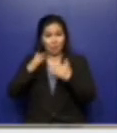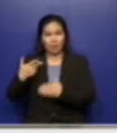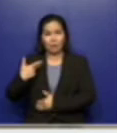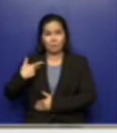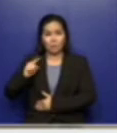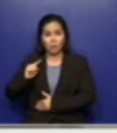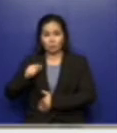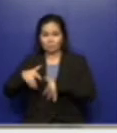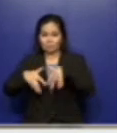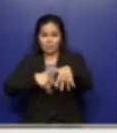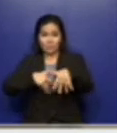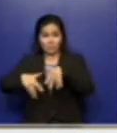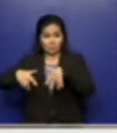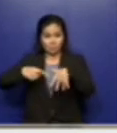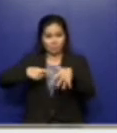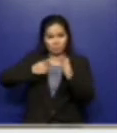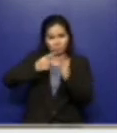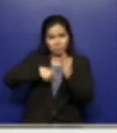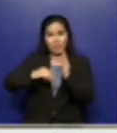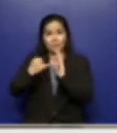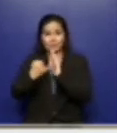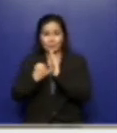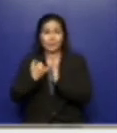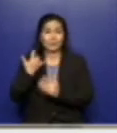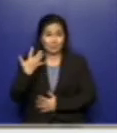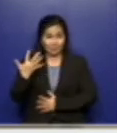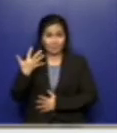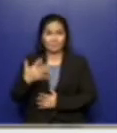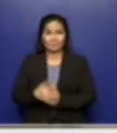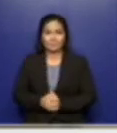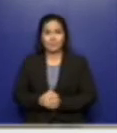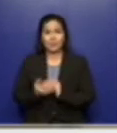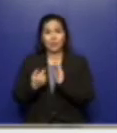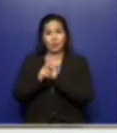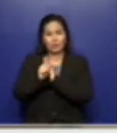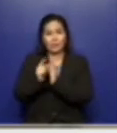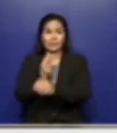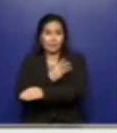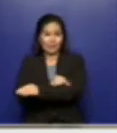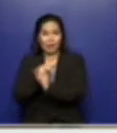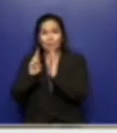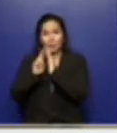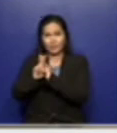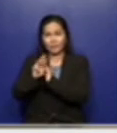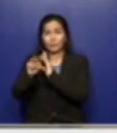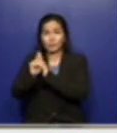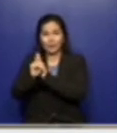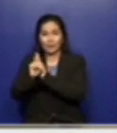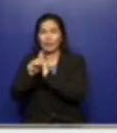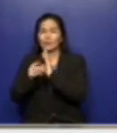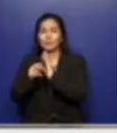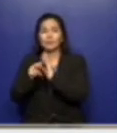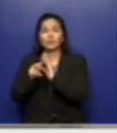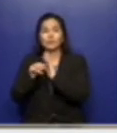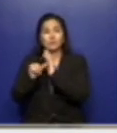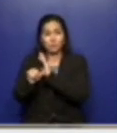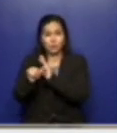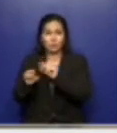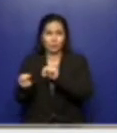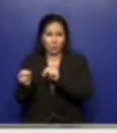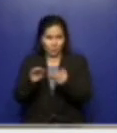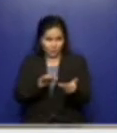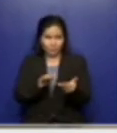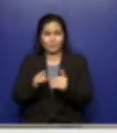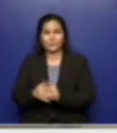ชน์กับพี่น้องประชาชนทั้ง5จังหวัดขอนแก่นสารคามร้อยเอ็ดมุกดาหารยโสธรนครพนมนะ